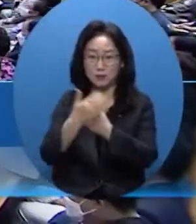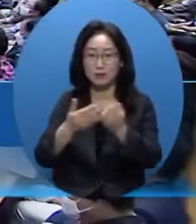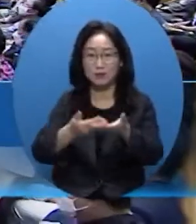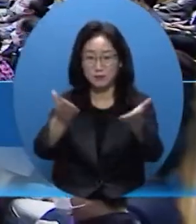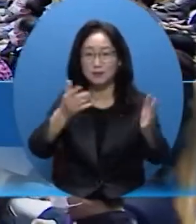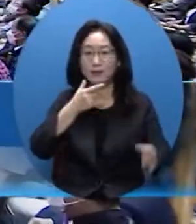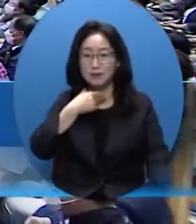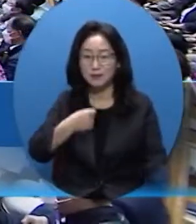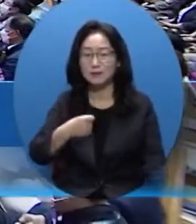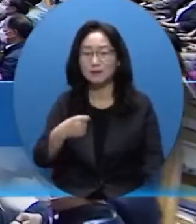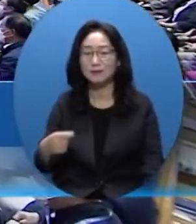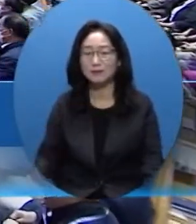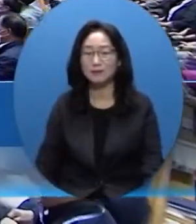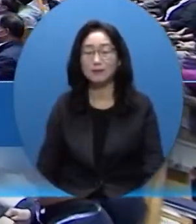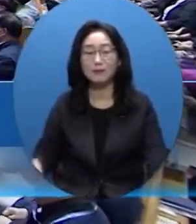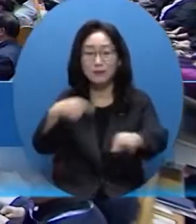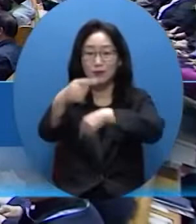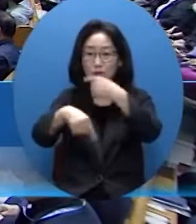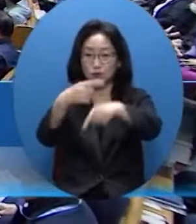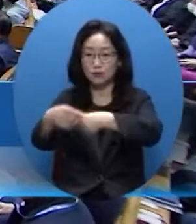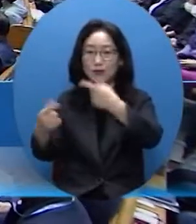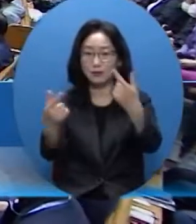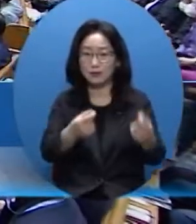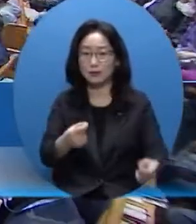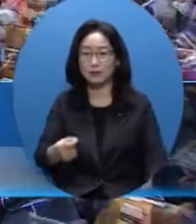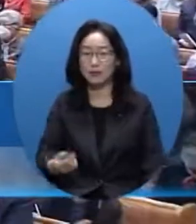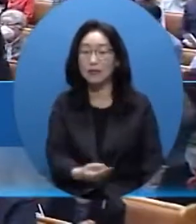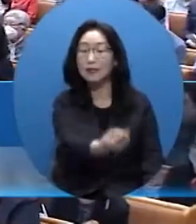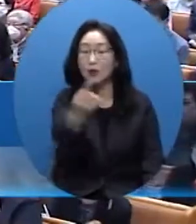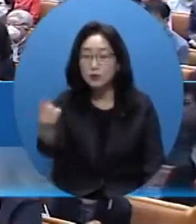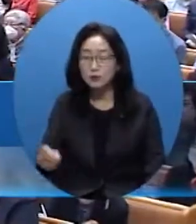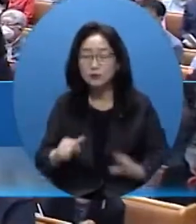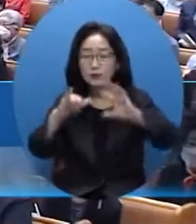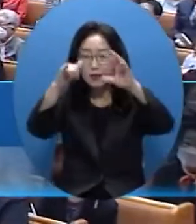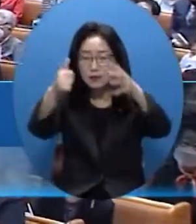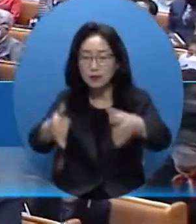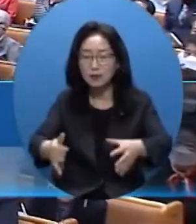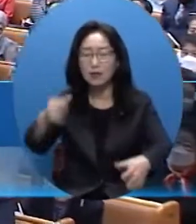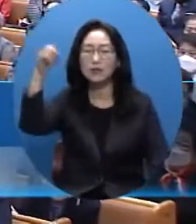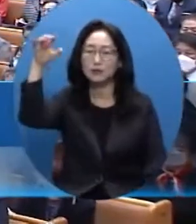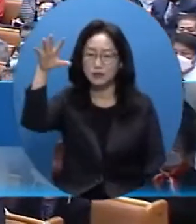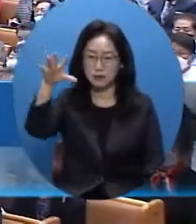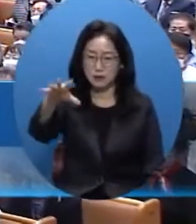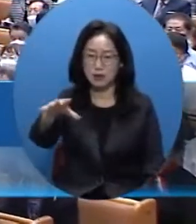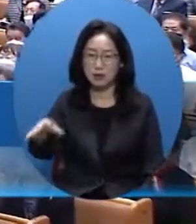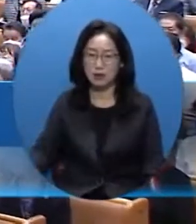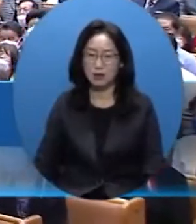은혜를 나누기 원합니다 제목을 하면 크게 따라 하시기 바랍니다 너희는 세상의 빛이라